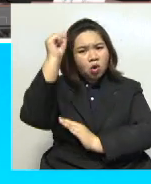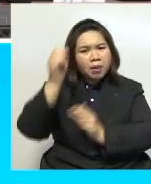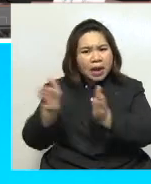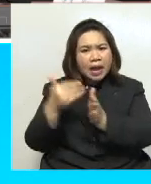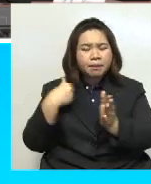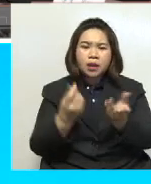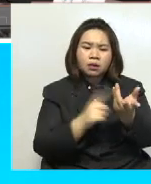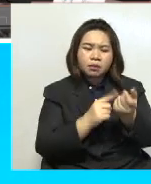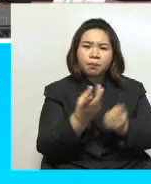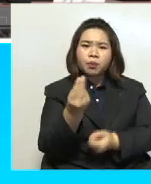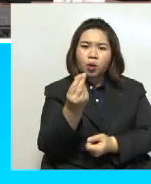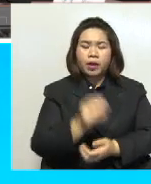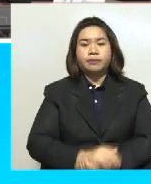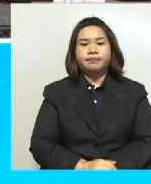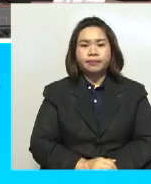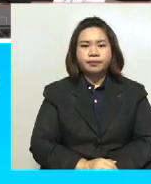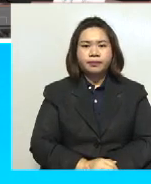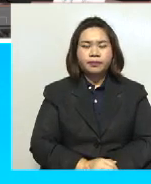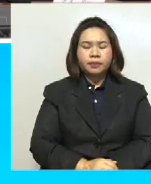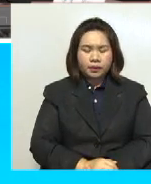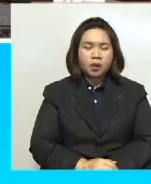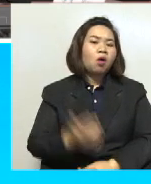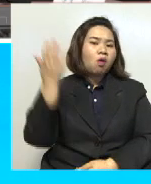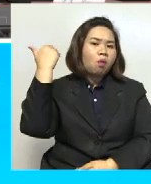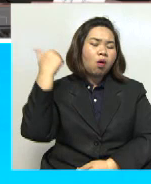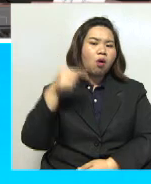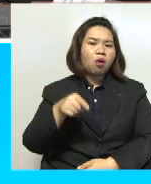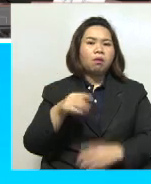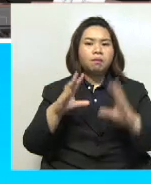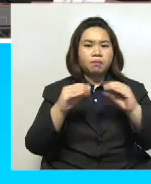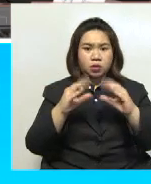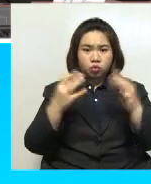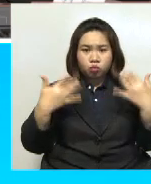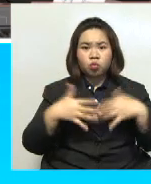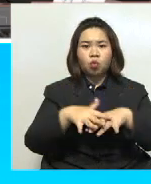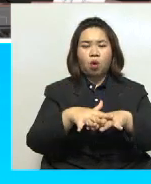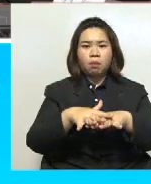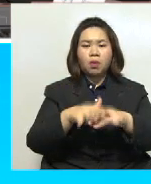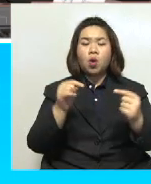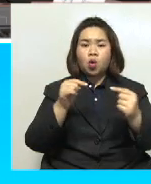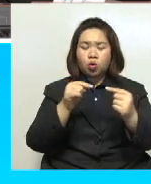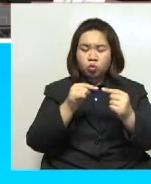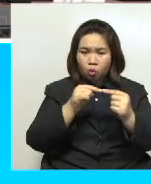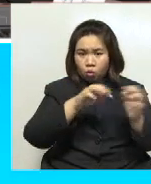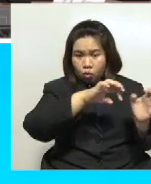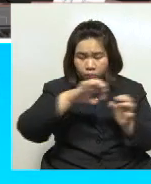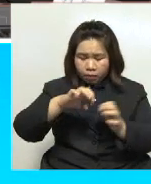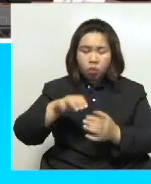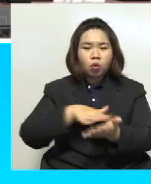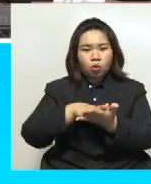คือที่ประชุมร่วมกันนะฮะกับทาง ขอสมกเนี่ยเขาแ